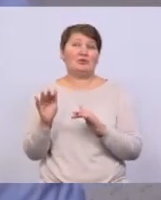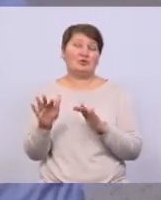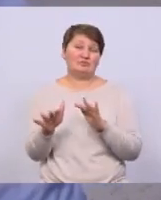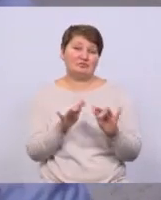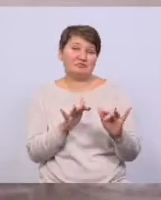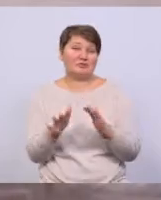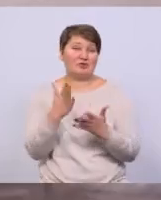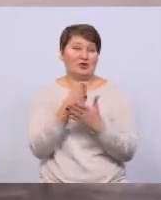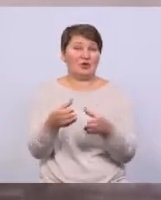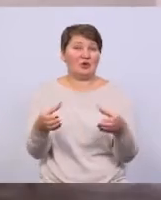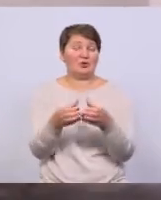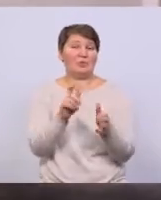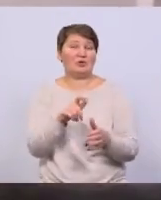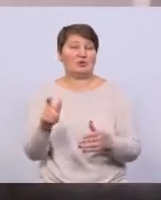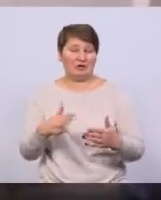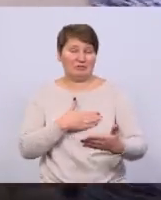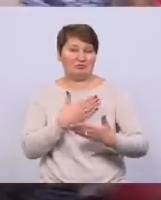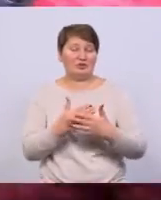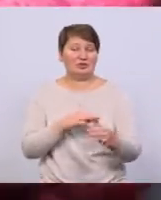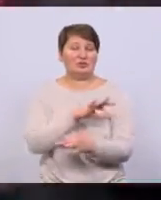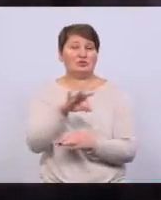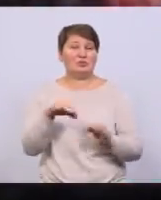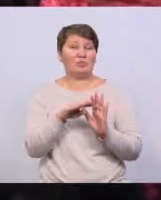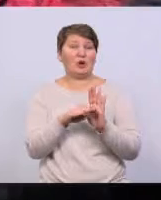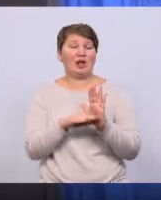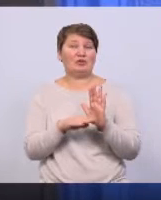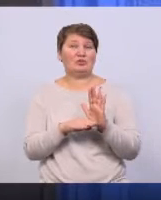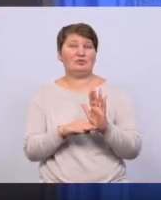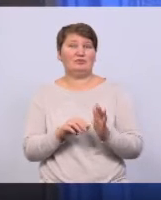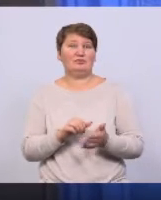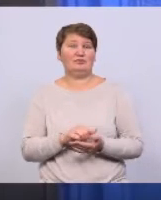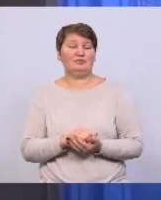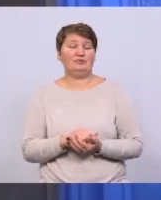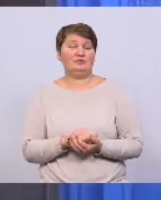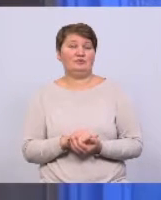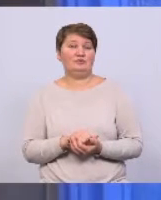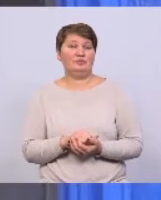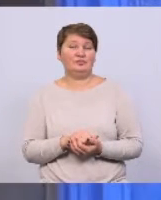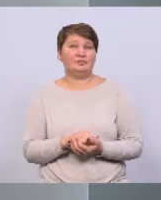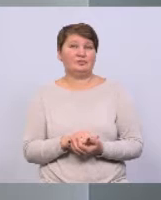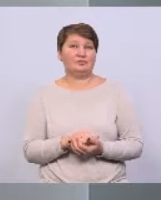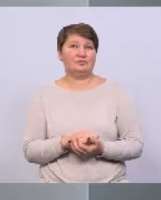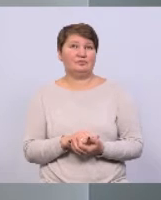ініціативна група з людей. Наталія Олексієнко, Назар Вінтонюк. Новини на Суспільному. Івано-Франківськ.